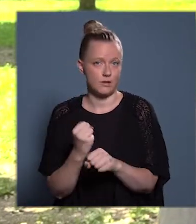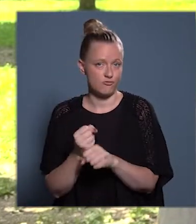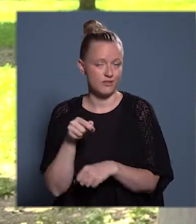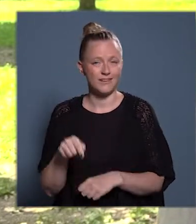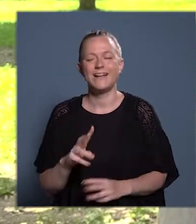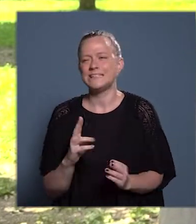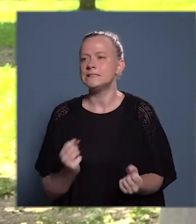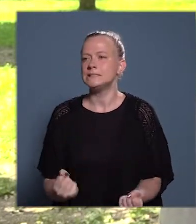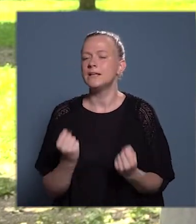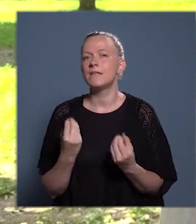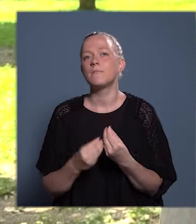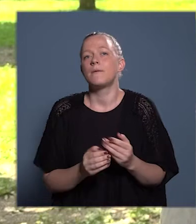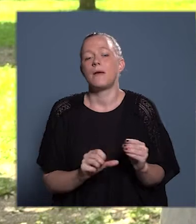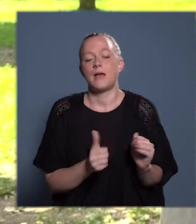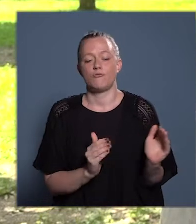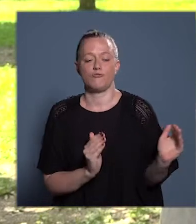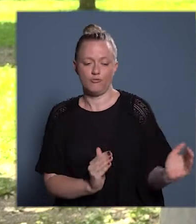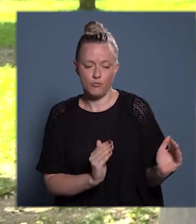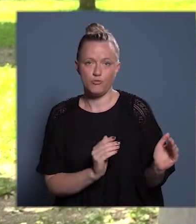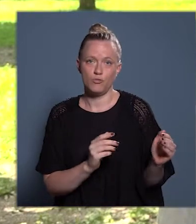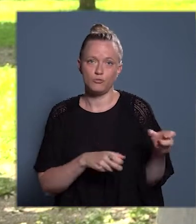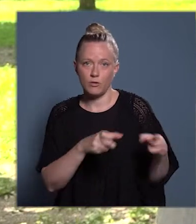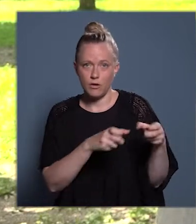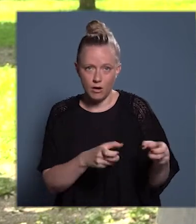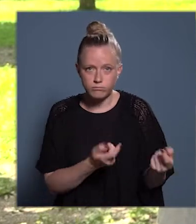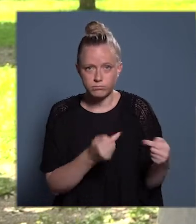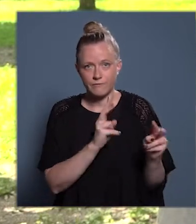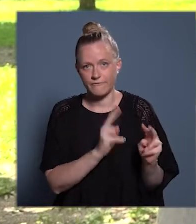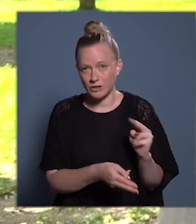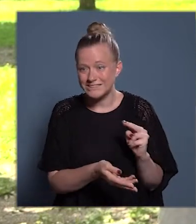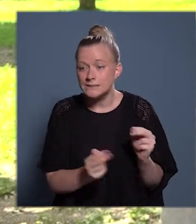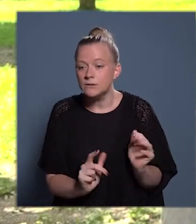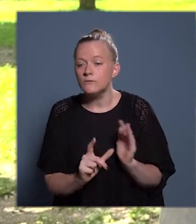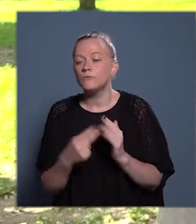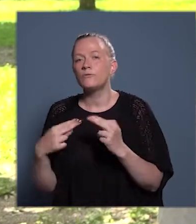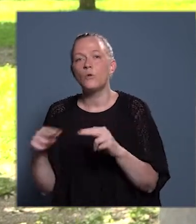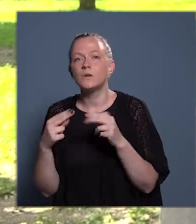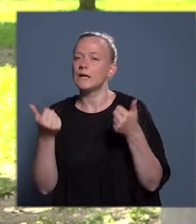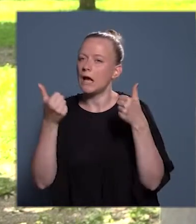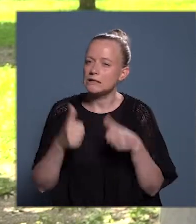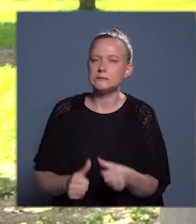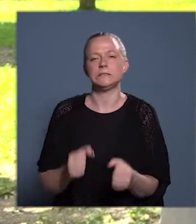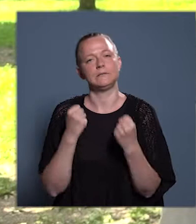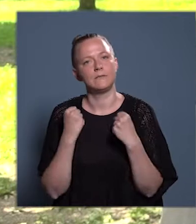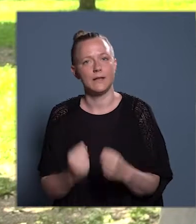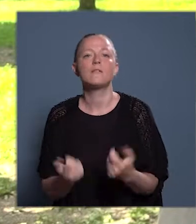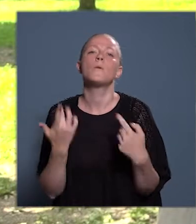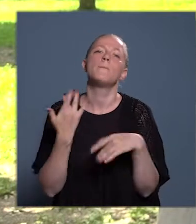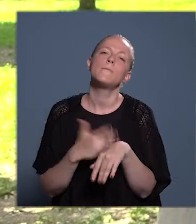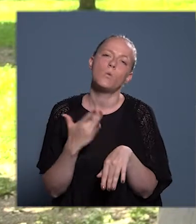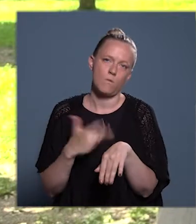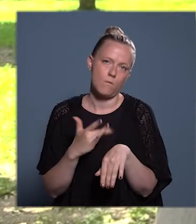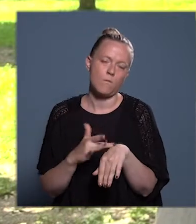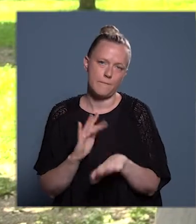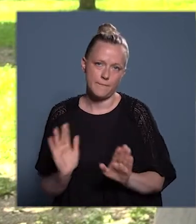nagyon nehéz, mert már darabok megvannak a sétányból. Tehát nagyon nehezen fogjuk tudni egységbe hozni, igyekszünk. Nálunk fontos lesz,